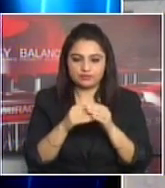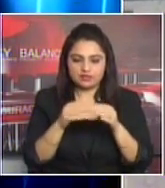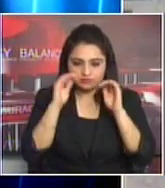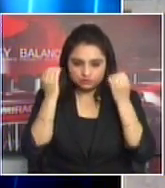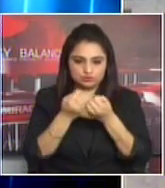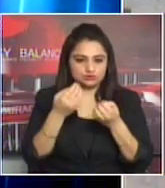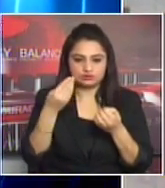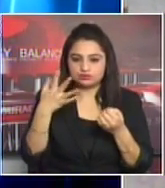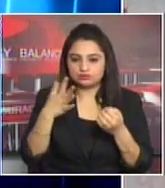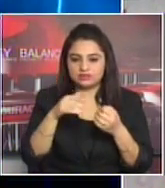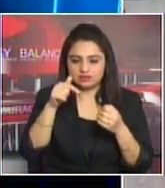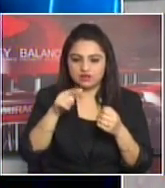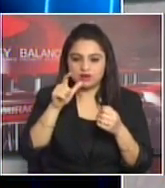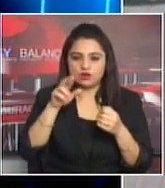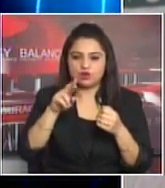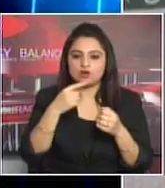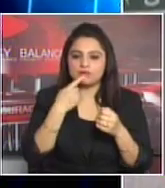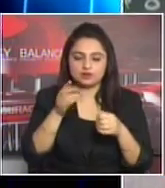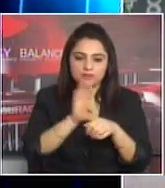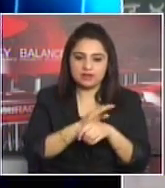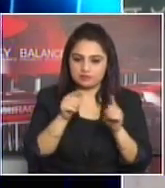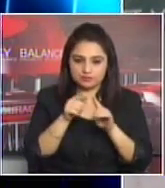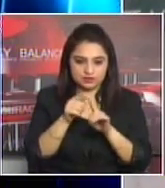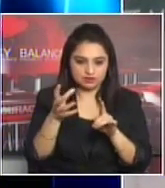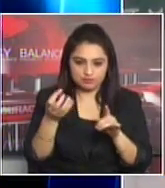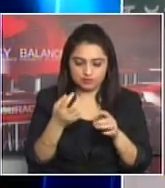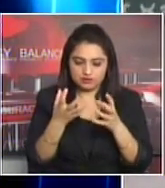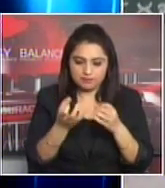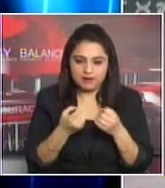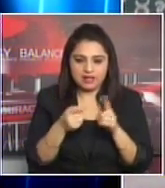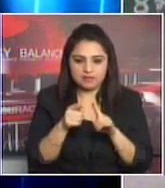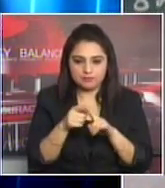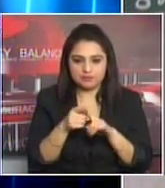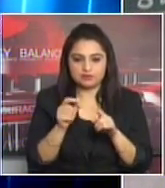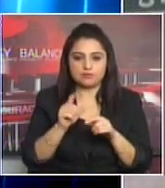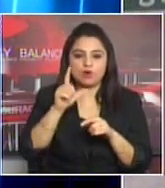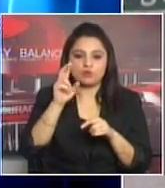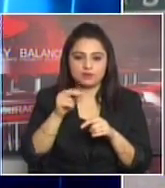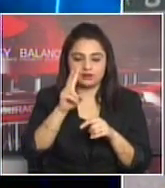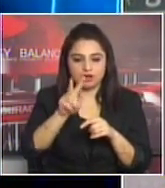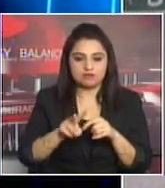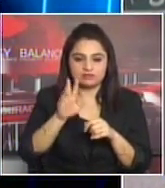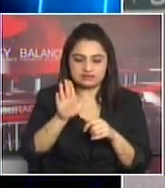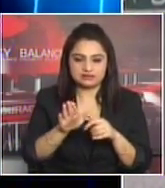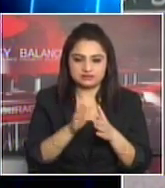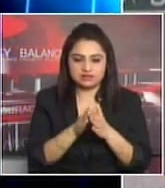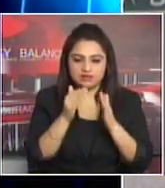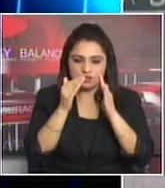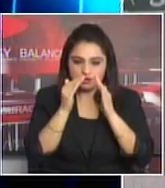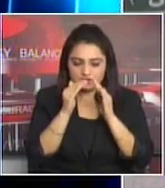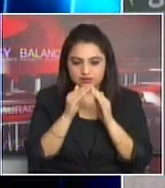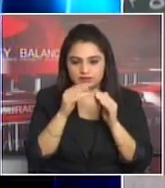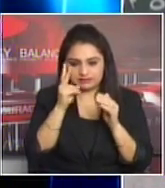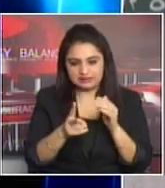अहिले खर भनेको बेला नपाउने, पाइहाल्दा पनि महँगो पर्ने अवस्था रहेको र खरको छानो